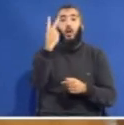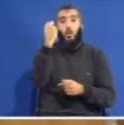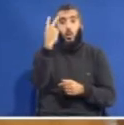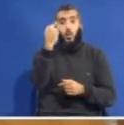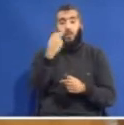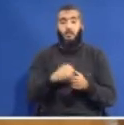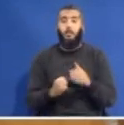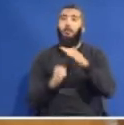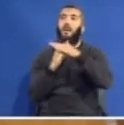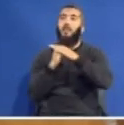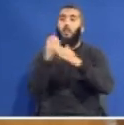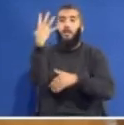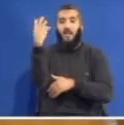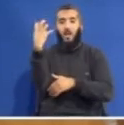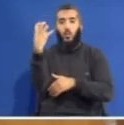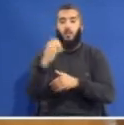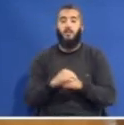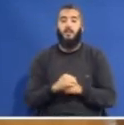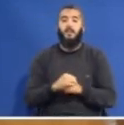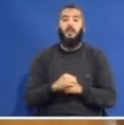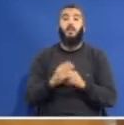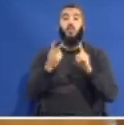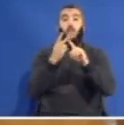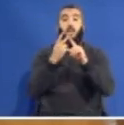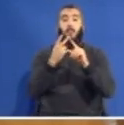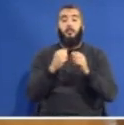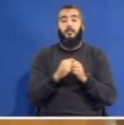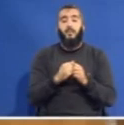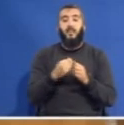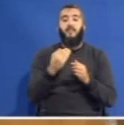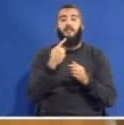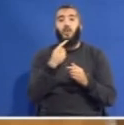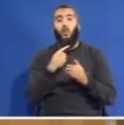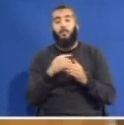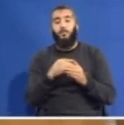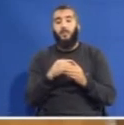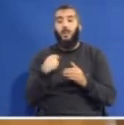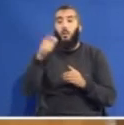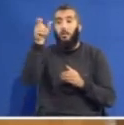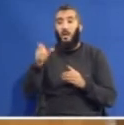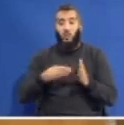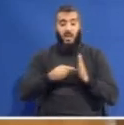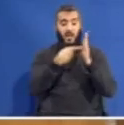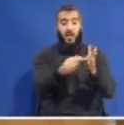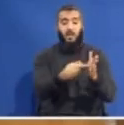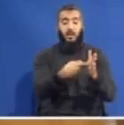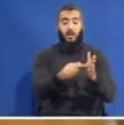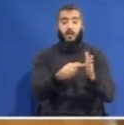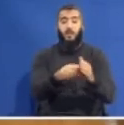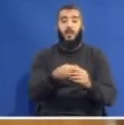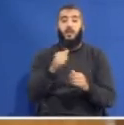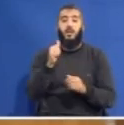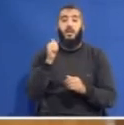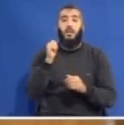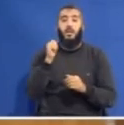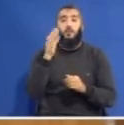ثم هذه الطريقة الأولى. الطريقة الثانية أن الإنسان الذي يقضي الفوائت عند صلاته لكل